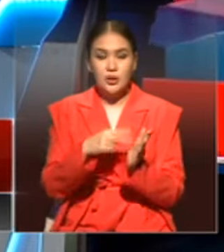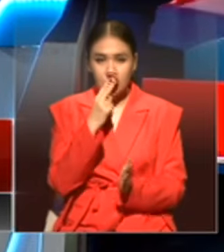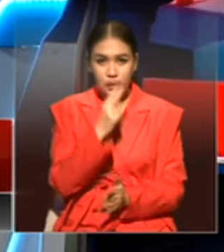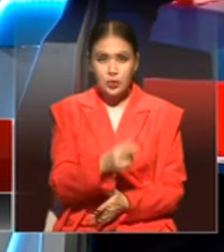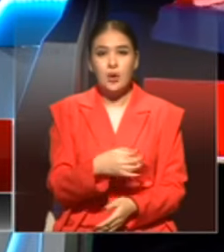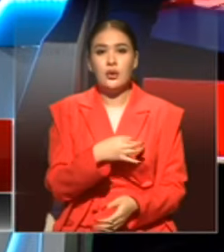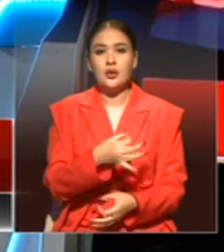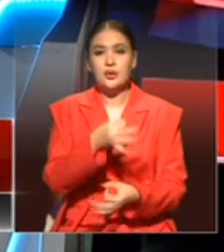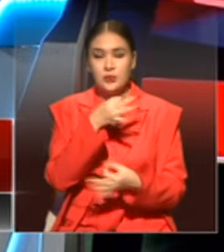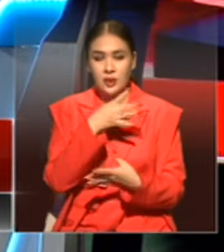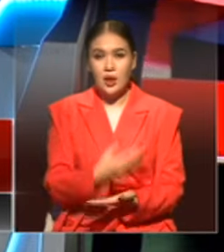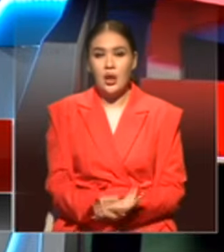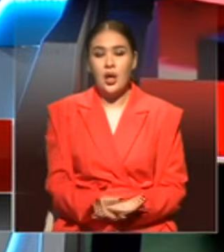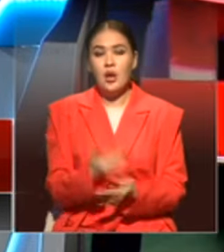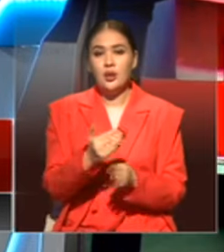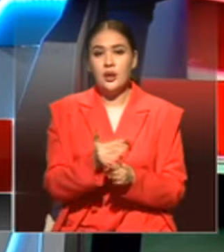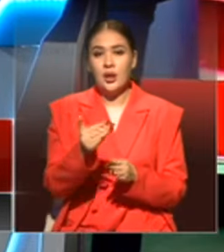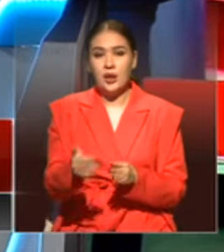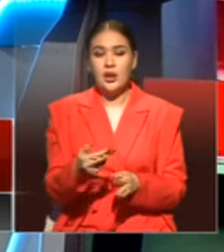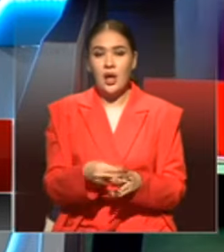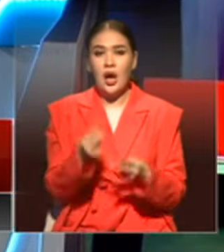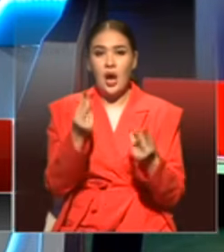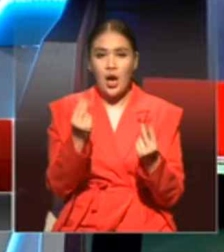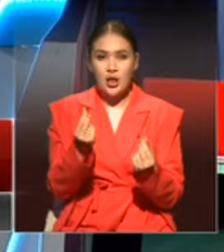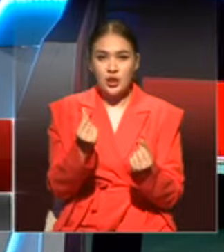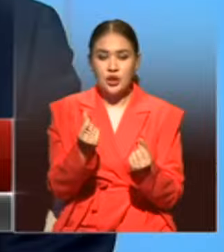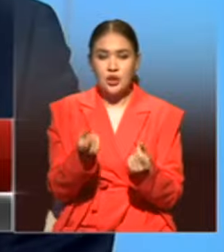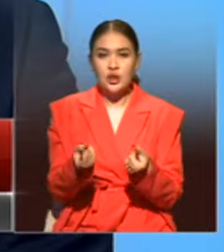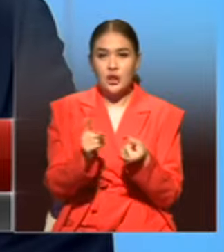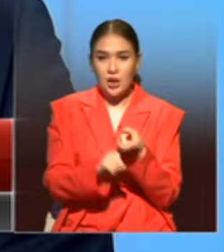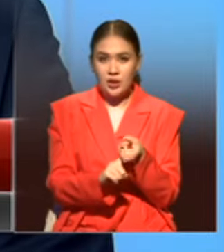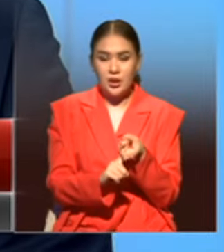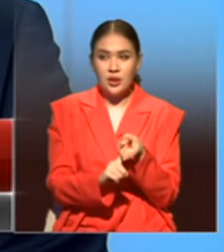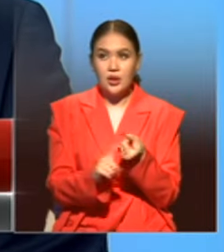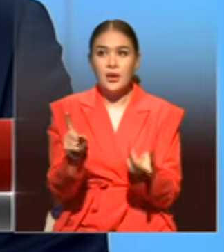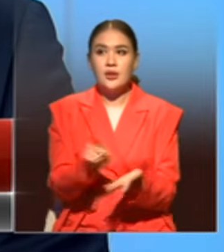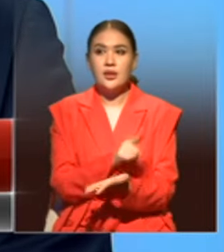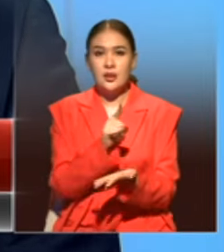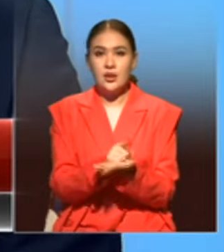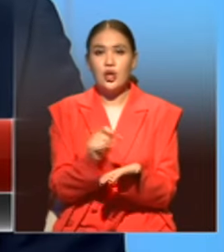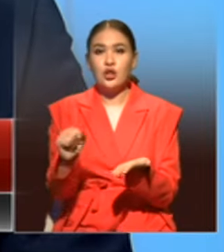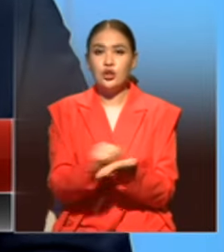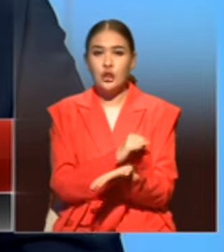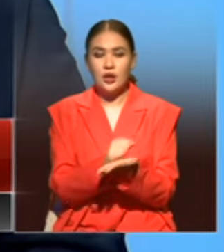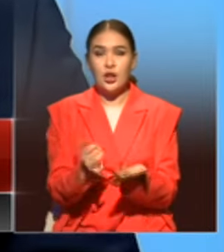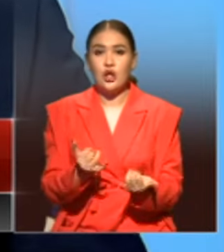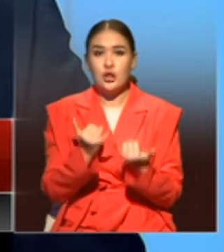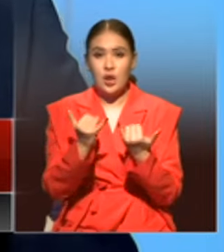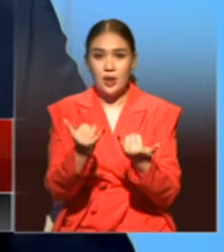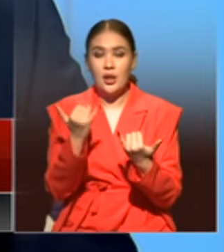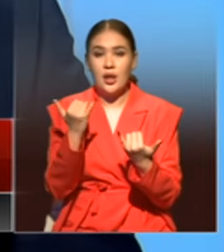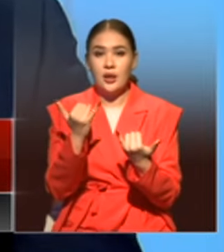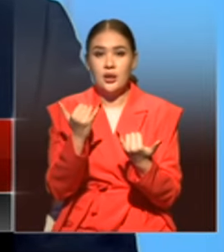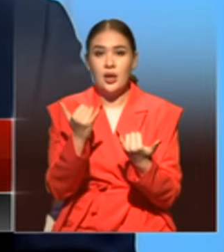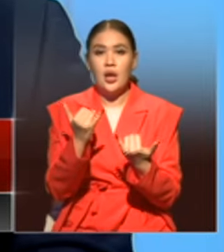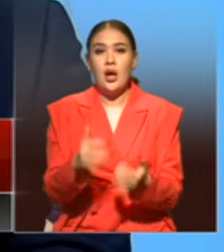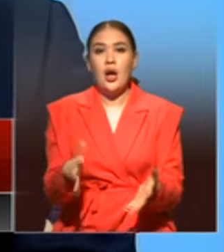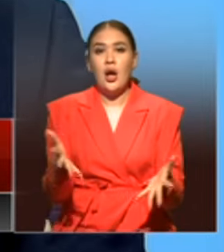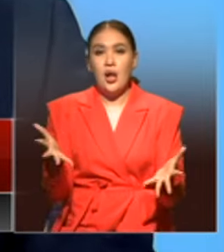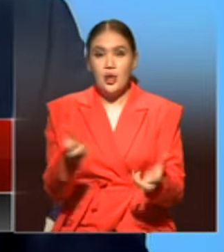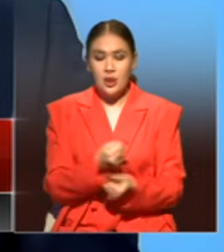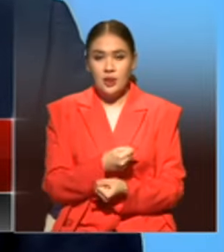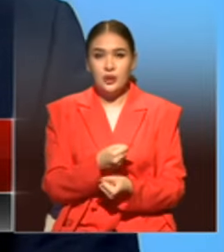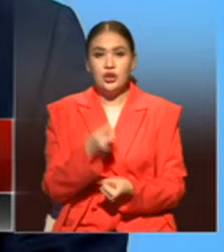Енді өзінің жаңағыдай қаржы жағынан өзіндік тиісті жаңағыдай құжаттарын ұсынған жағдайда тиісті қаражатын алады.